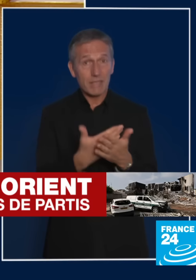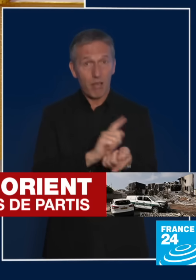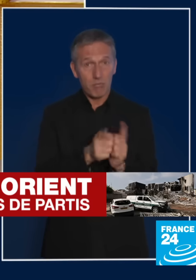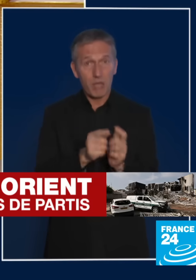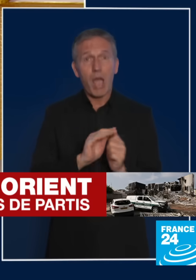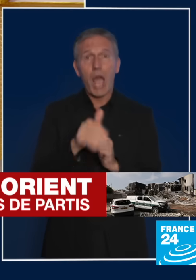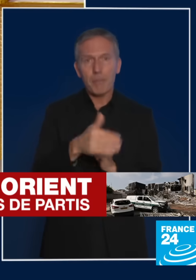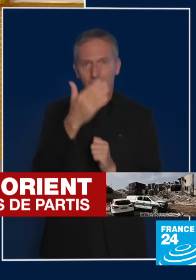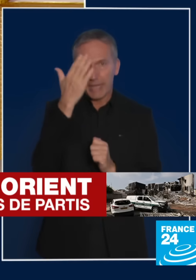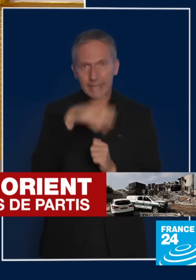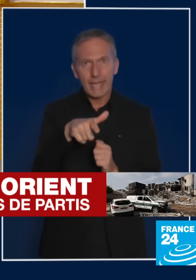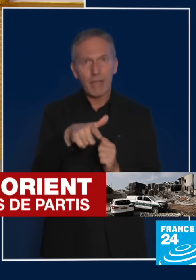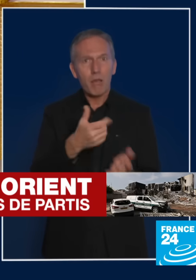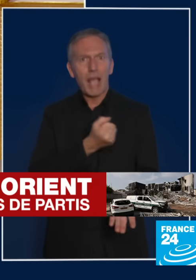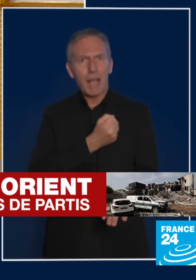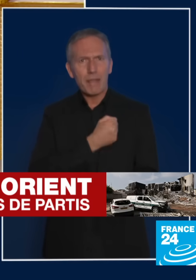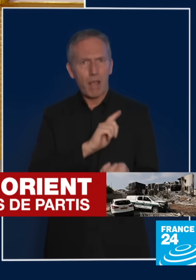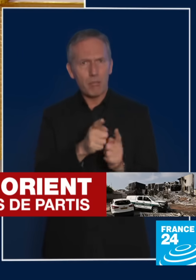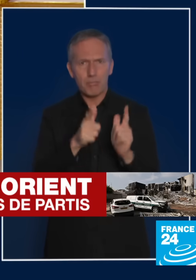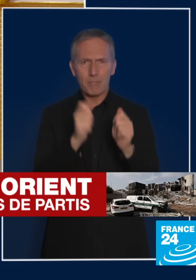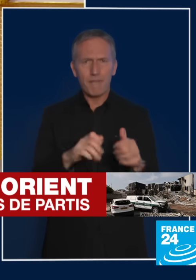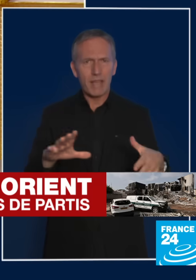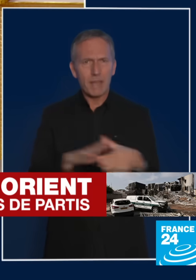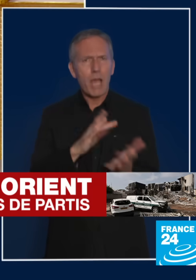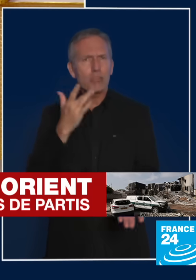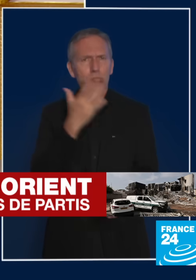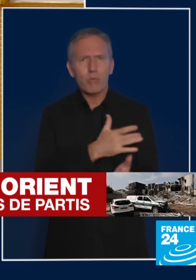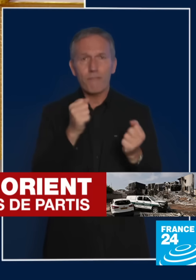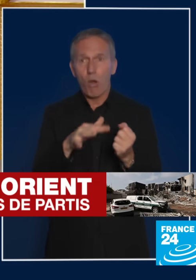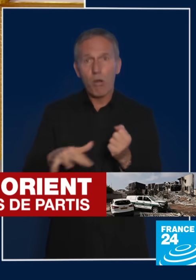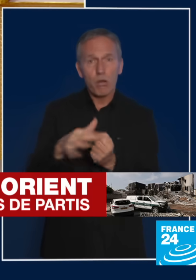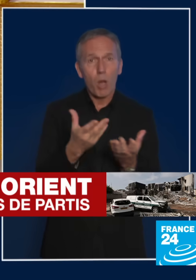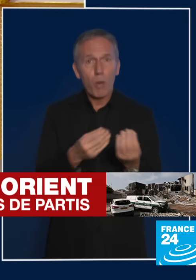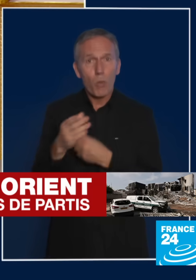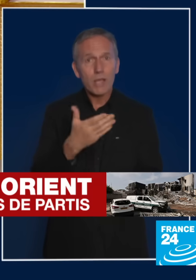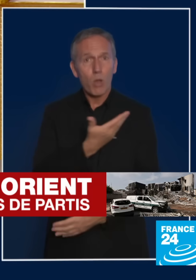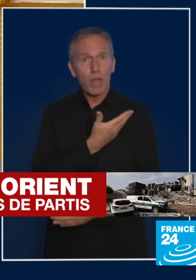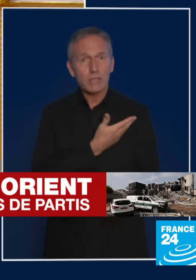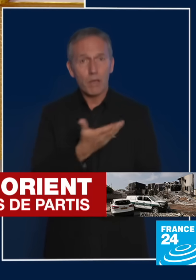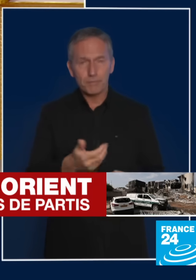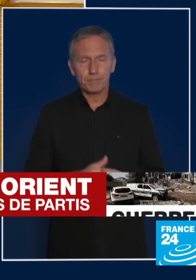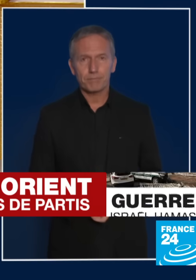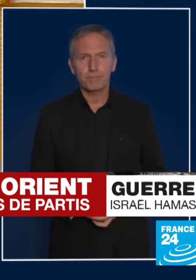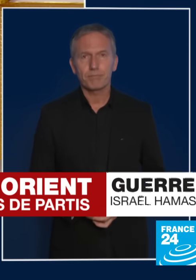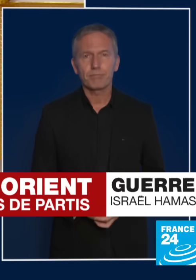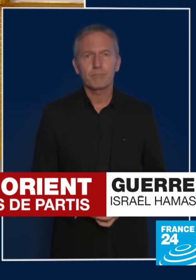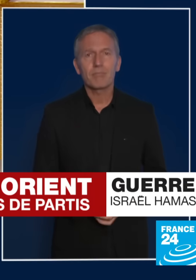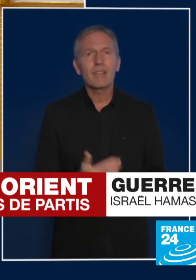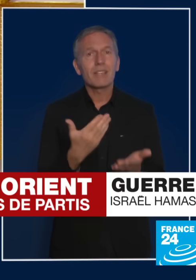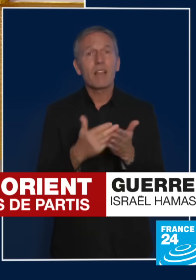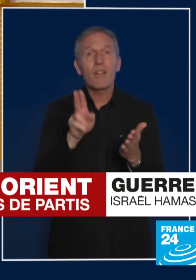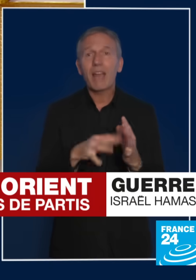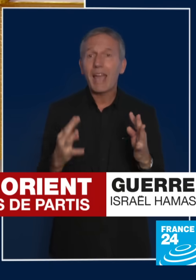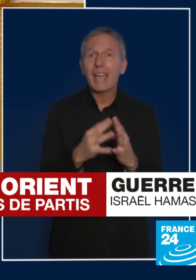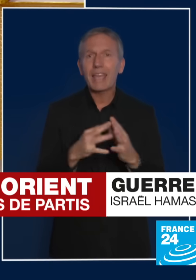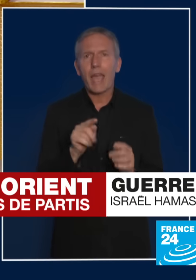quoi il expose de manière criminelle et cynique la population de Gaza ce n'est pas une guerre